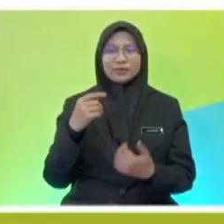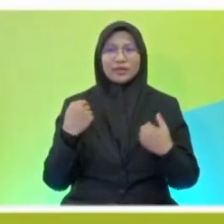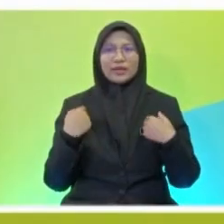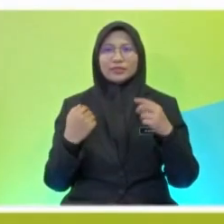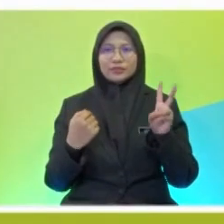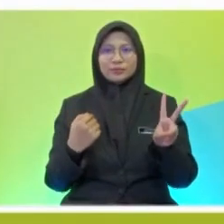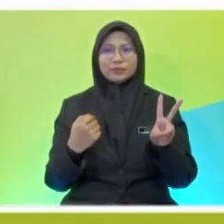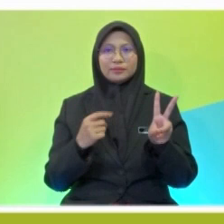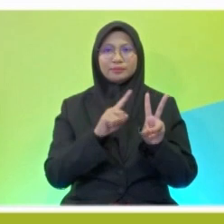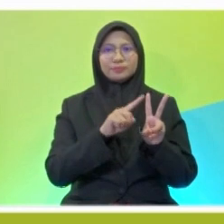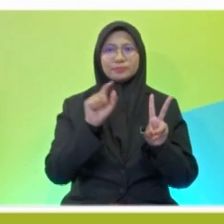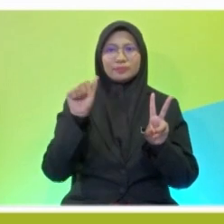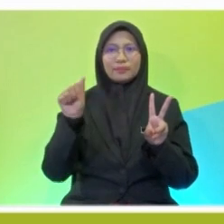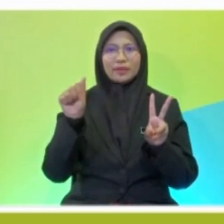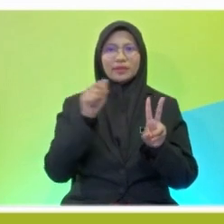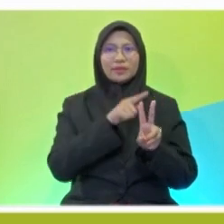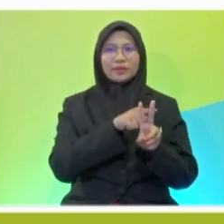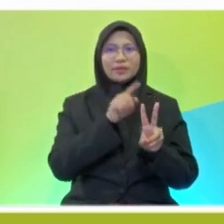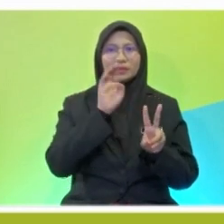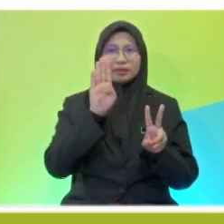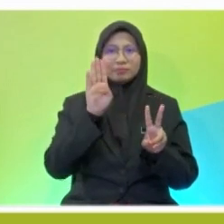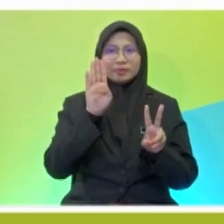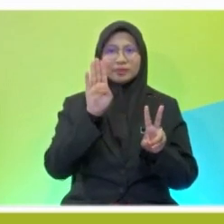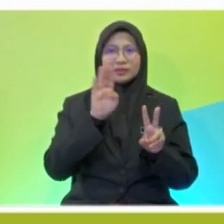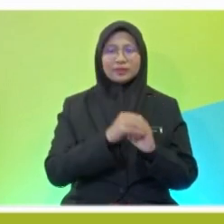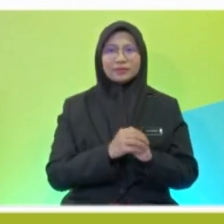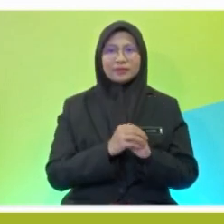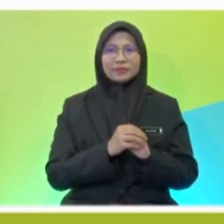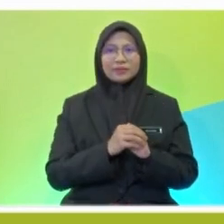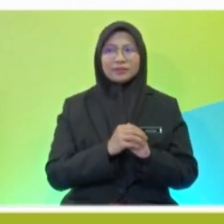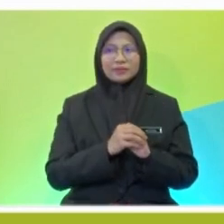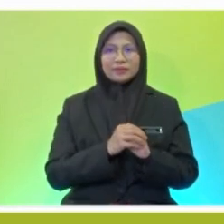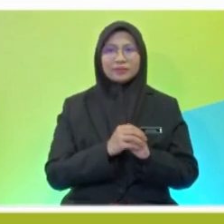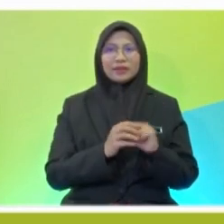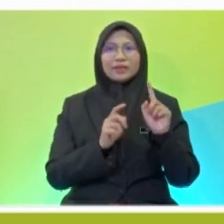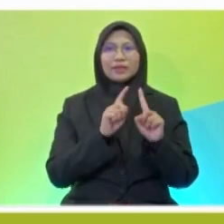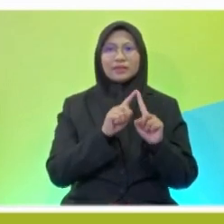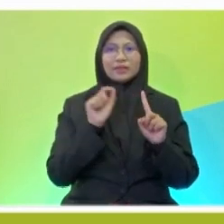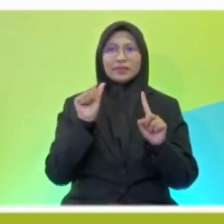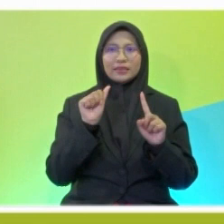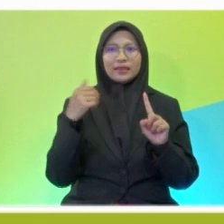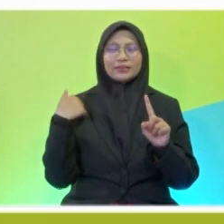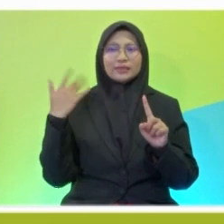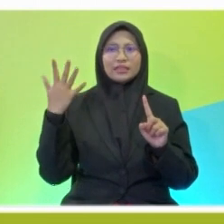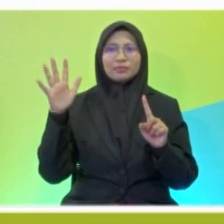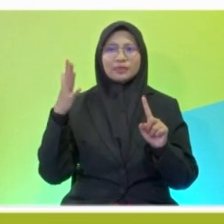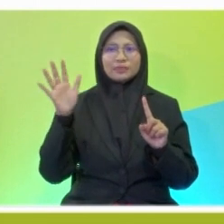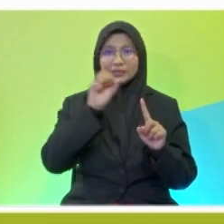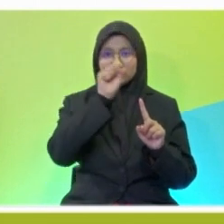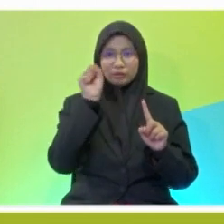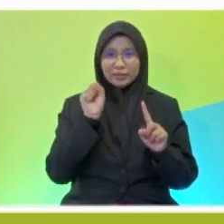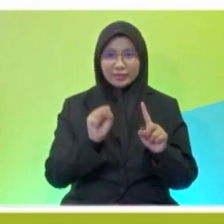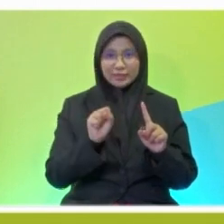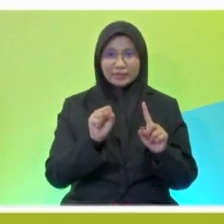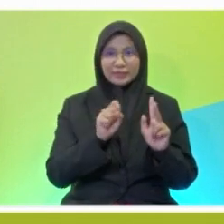yaitu bagian E dan bagian dan bilangan soalnya terdiri dari kode bilangan e yaitu 15 soal dan yang mengandung